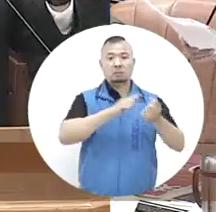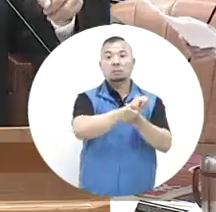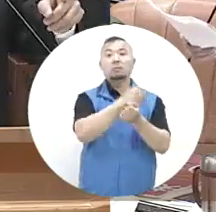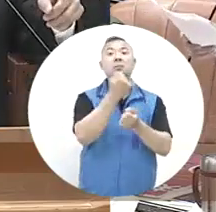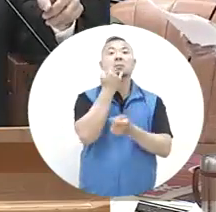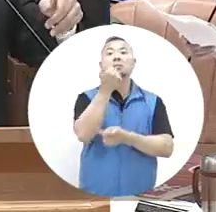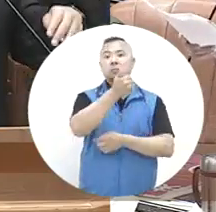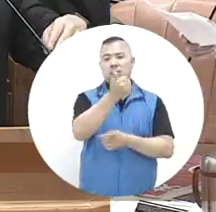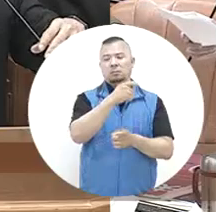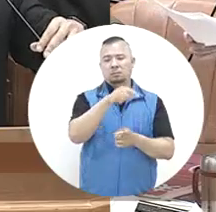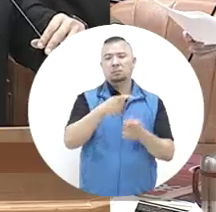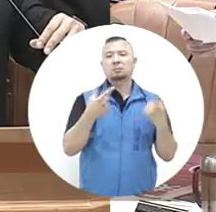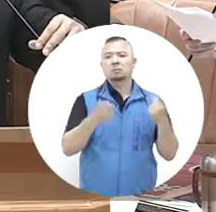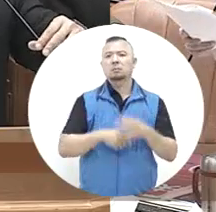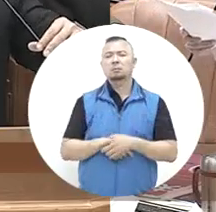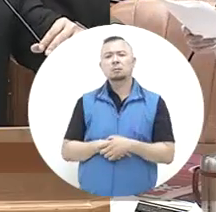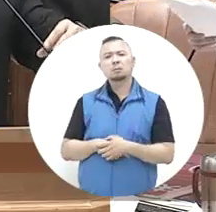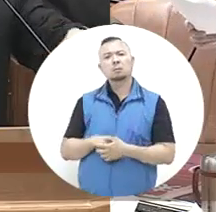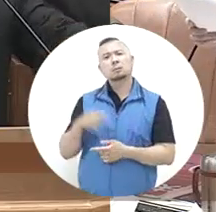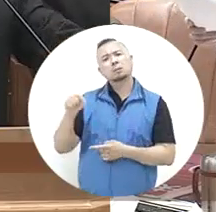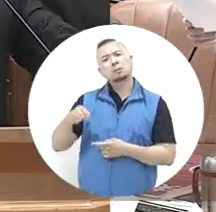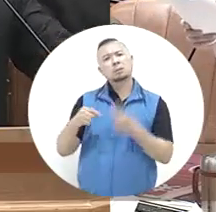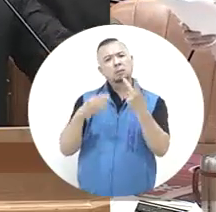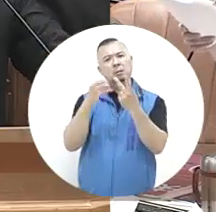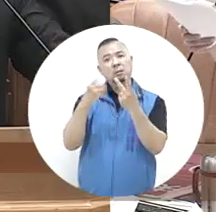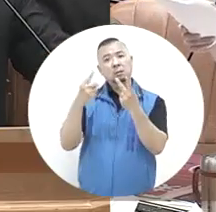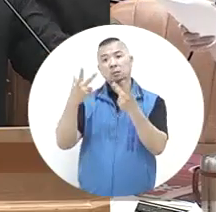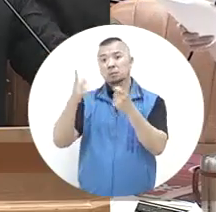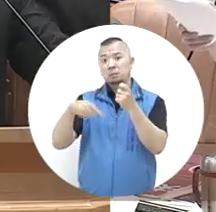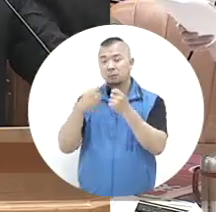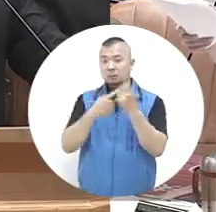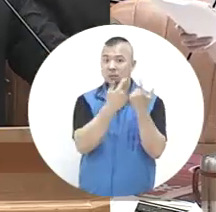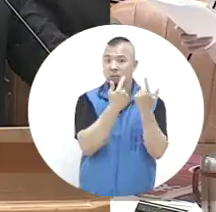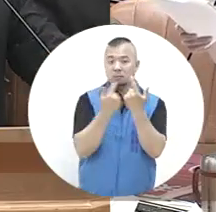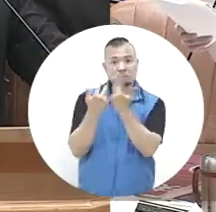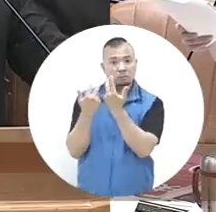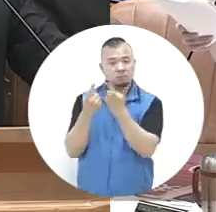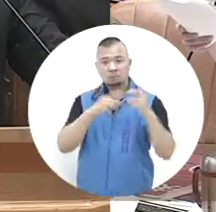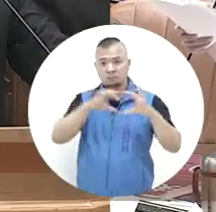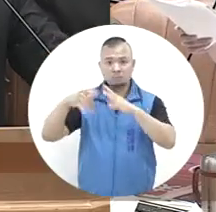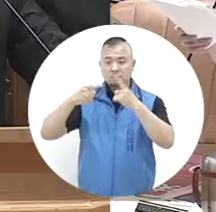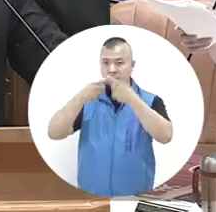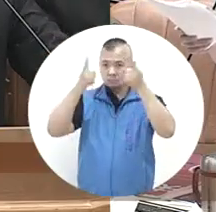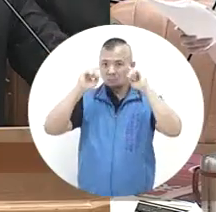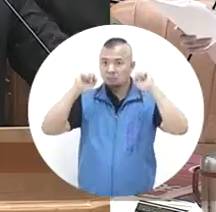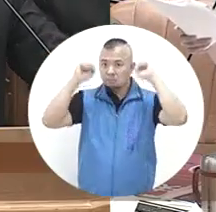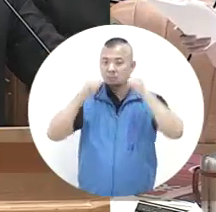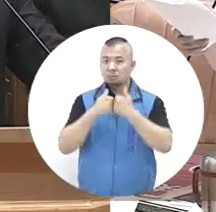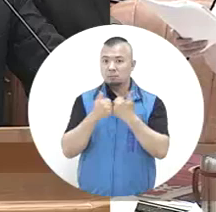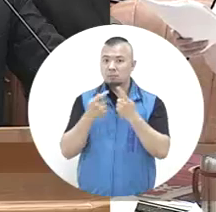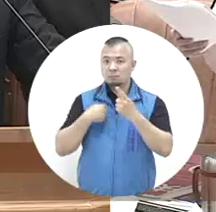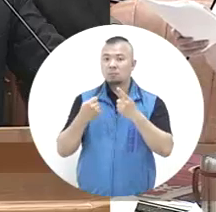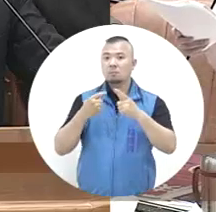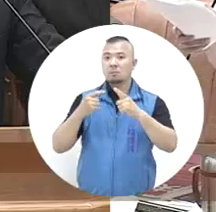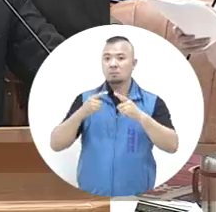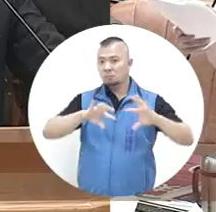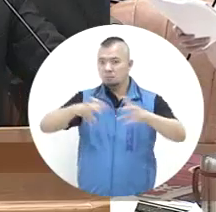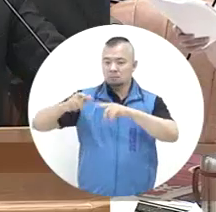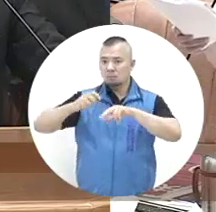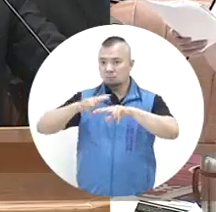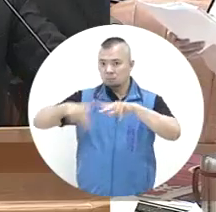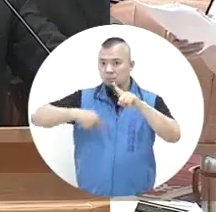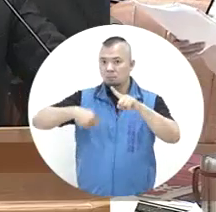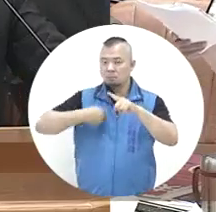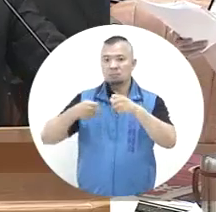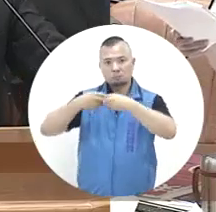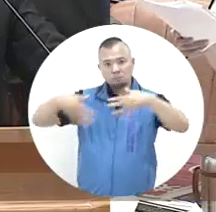是会有他的问题点在嘛？2017年双北市举办世大运，我们也曾经向国际刑警组织希望先锁定可疑人士啊，但是